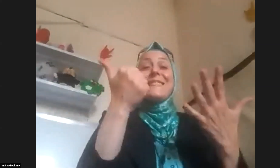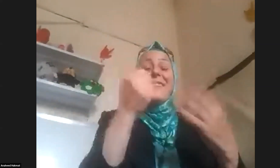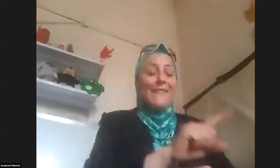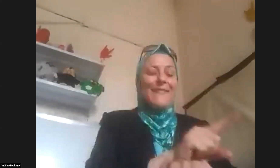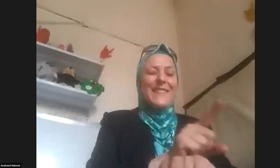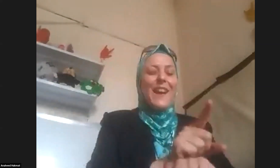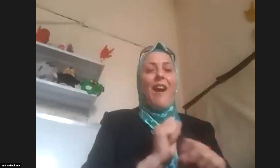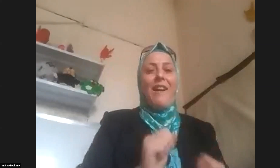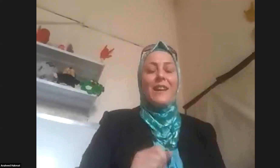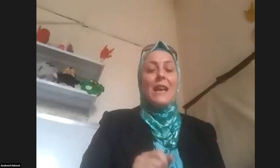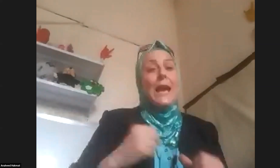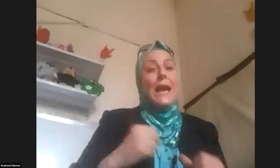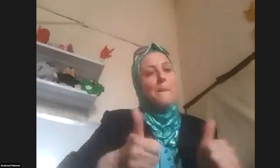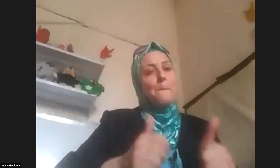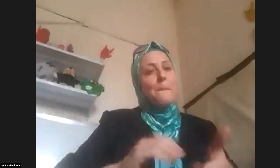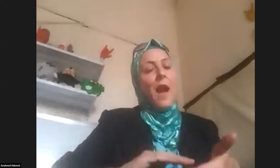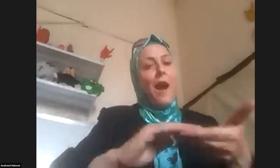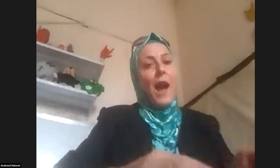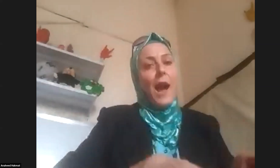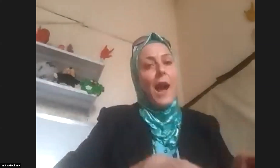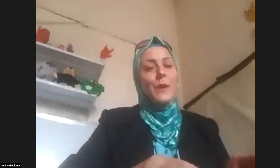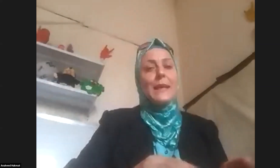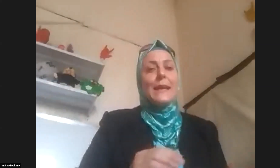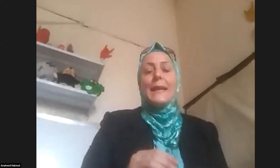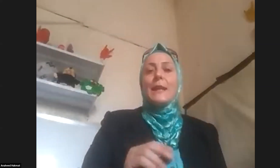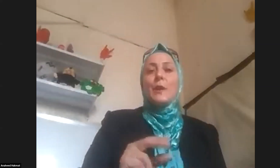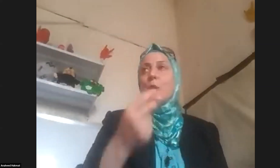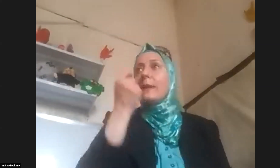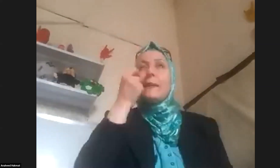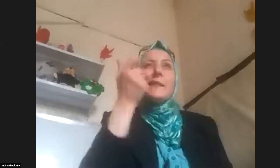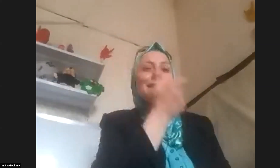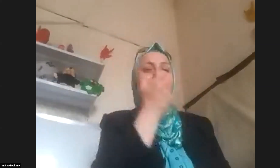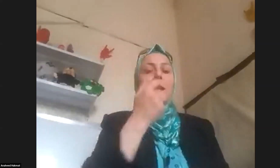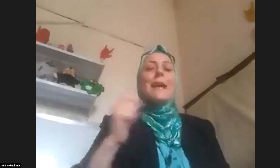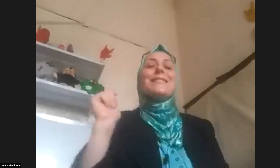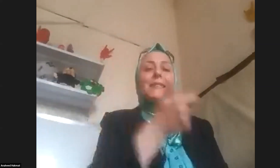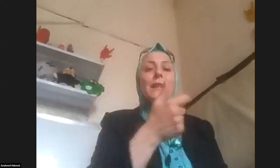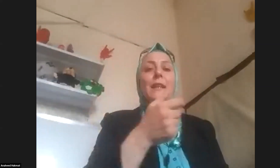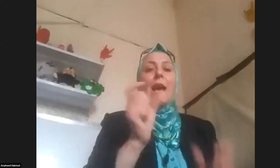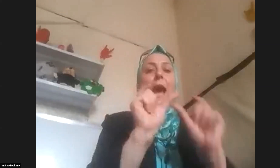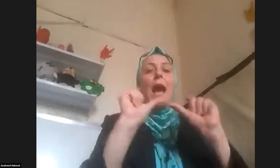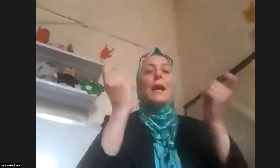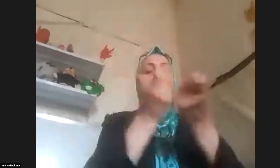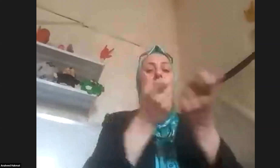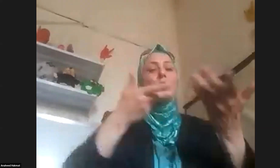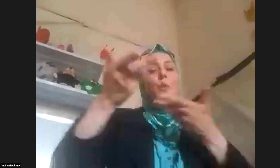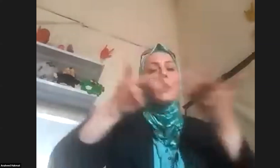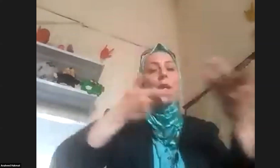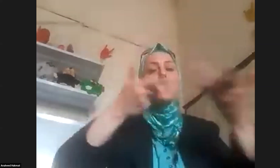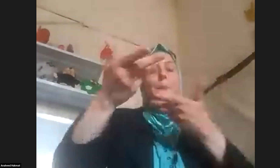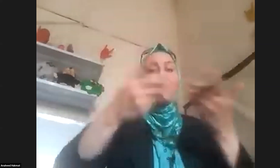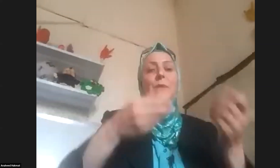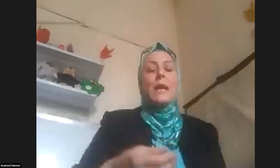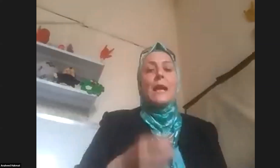حابب فقط انه اعمل استطلاع سريع عن الندوه هذه. قبل ما أعطي الميكروفون للأستاذ رفعت لإنهاء